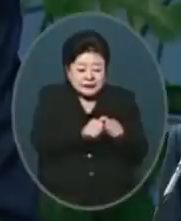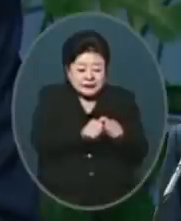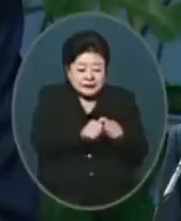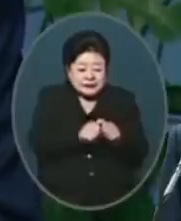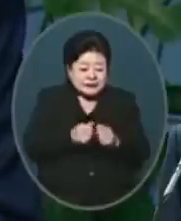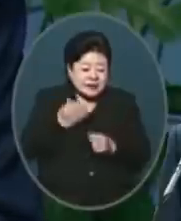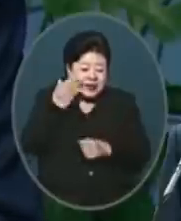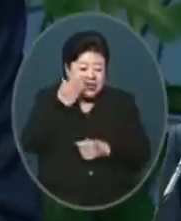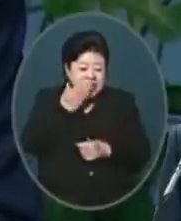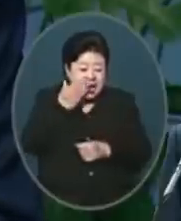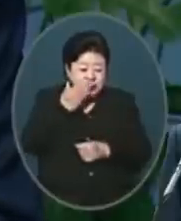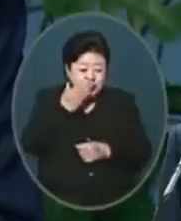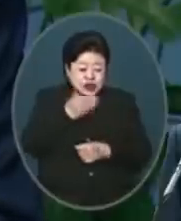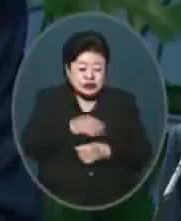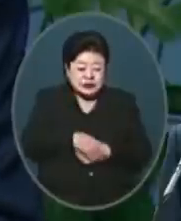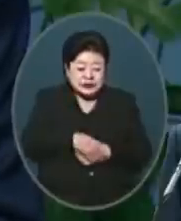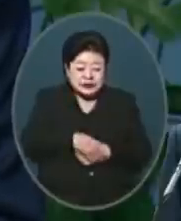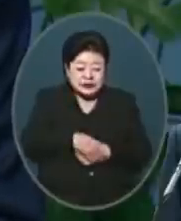양분을